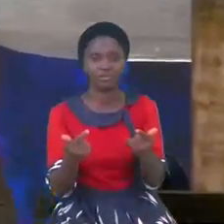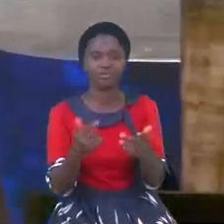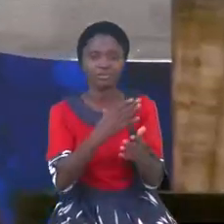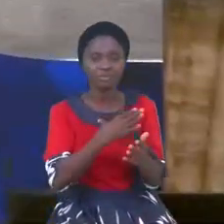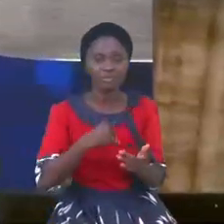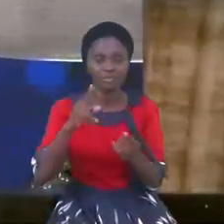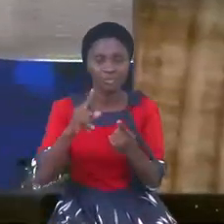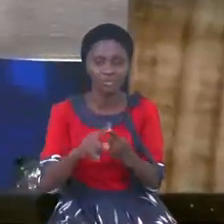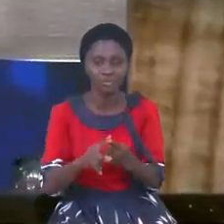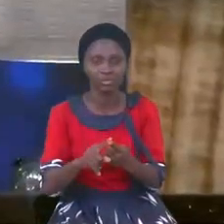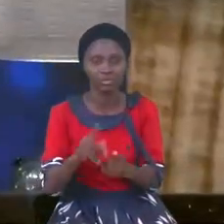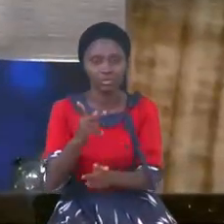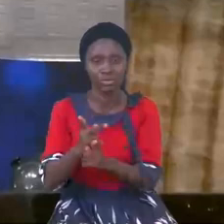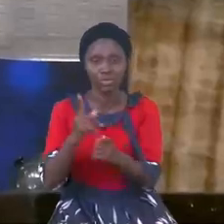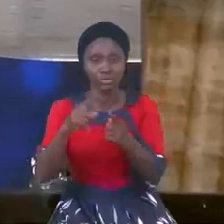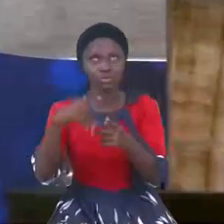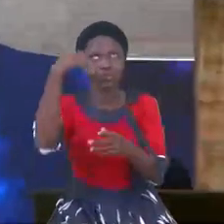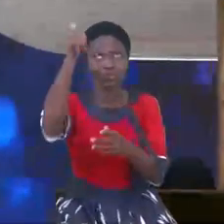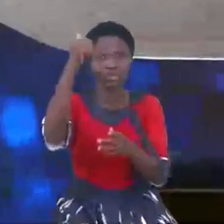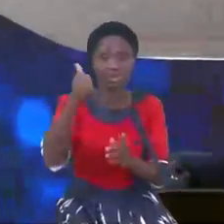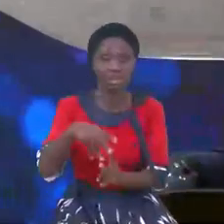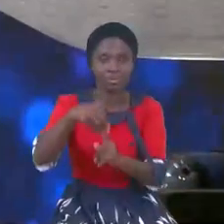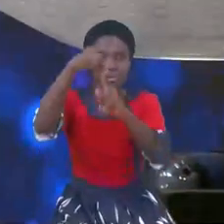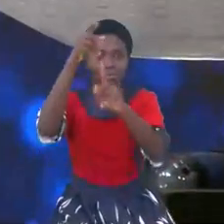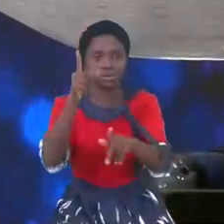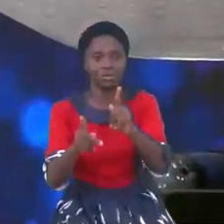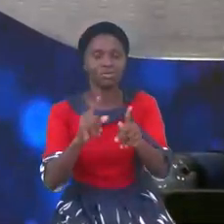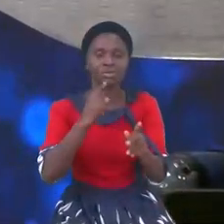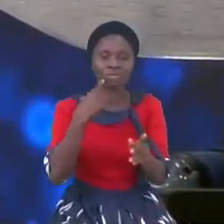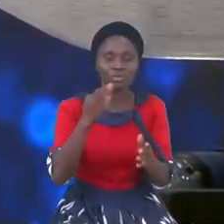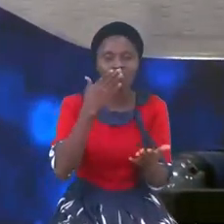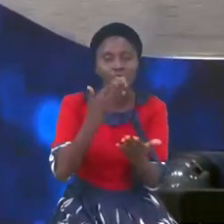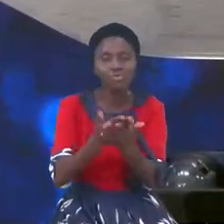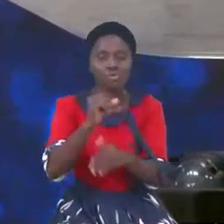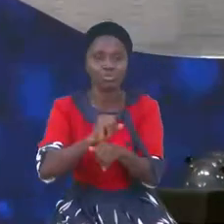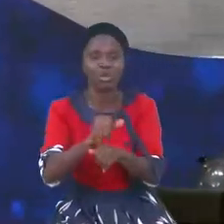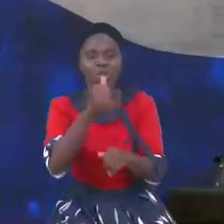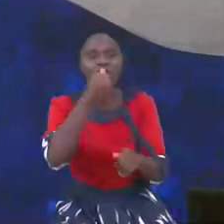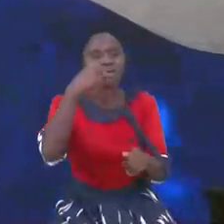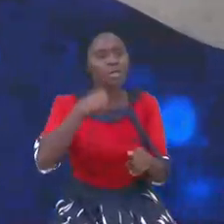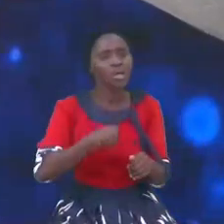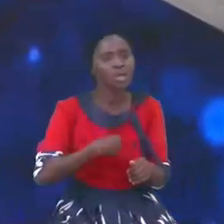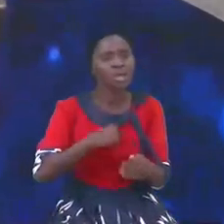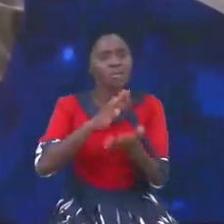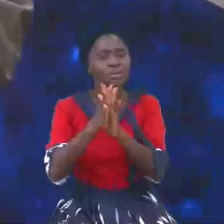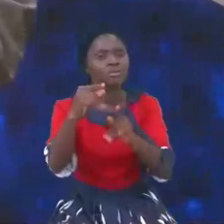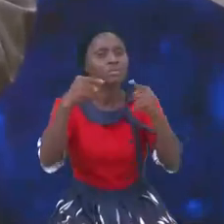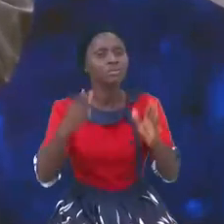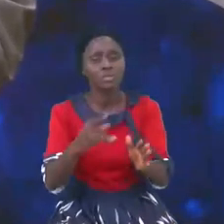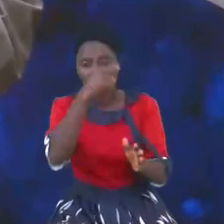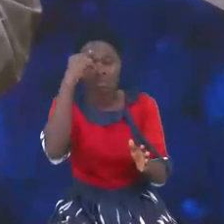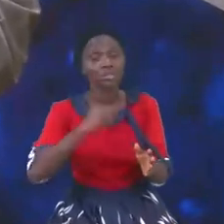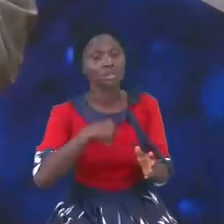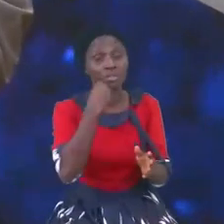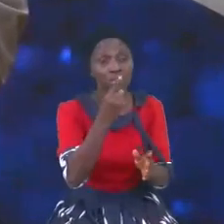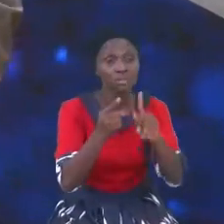et nous purifie, nous rachète à lui-même un peuple zélé pour de bonnes œuvres. Suis-je devenu votre ennemi que